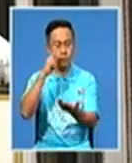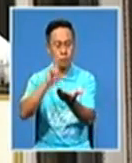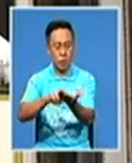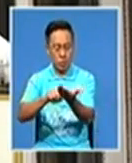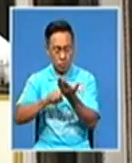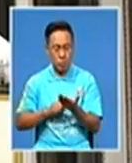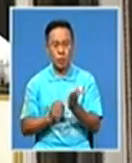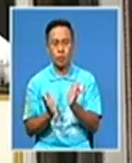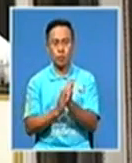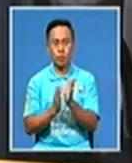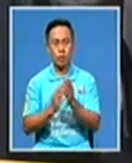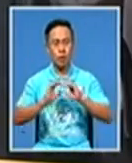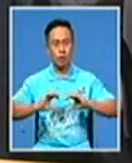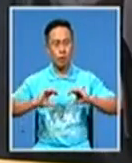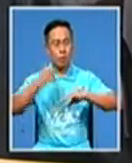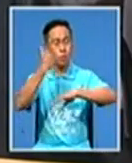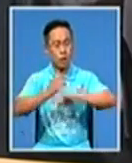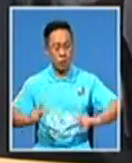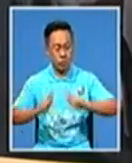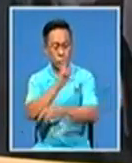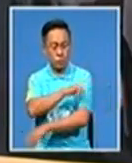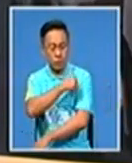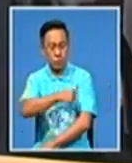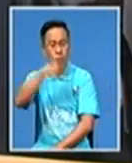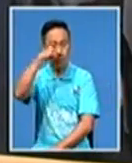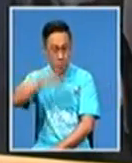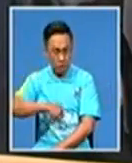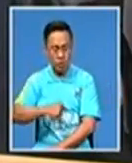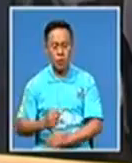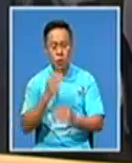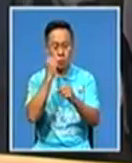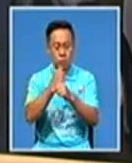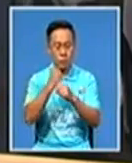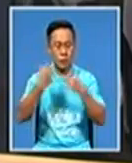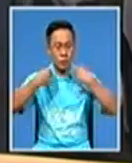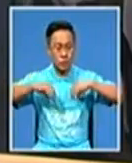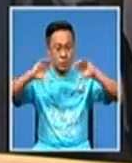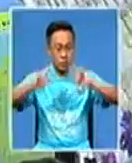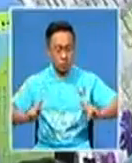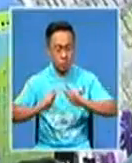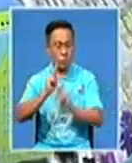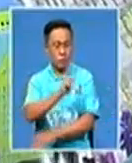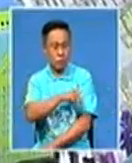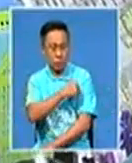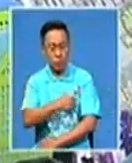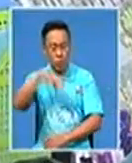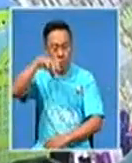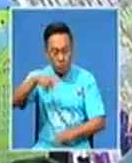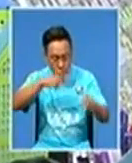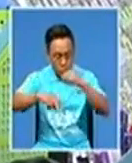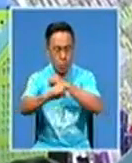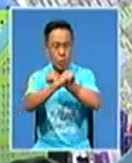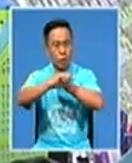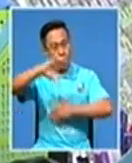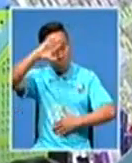ผมแสดงความชื่นชมรัฐมนตรีว่าการกระทรวงสาธารณสุขนะครับข้าราชการกระทรวงสาธารณสุขโดยเฉพาะเจ้าหน้าที่กรมควบคุมโรค